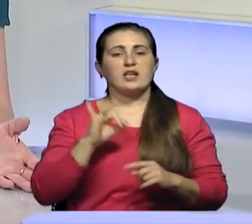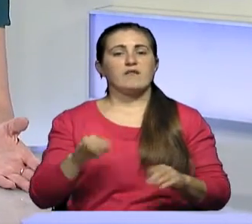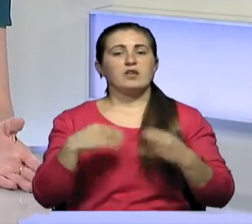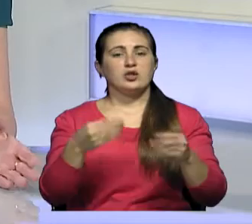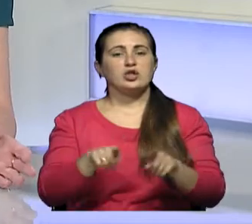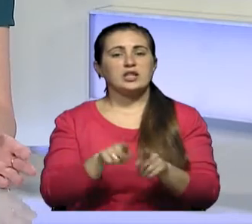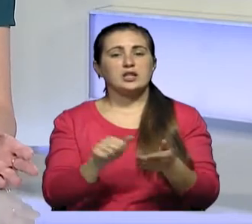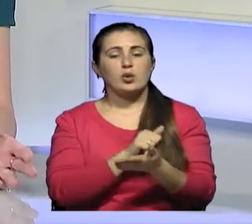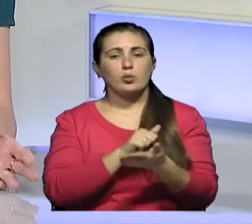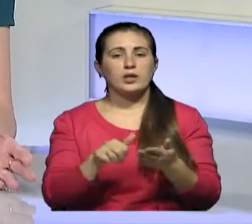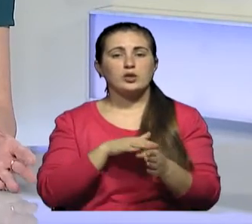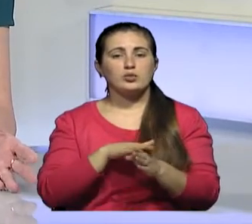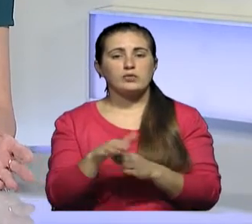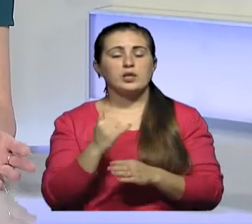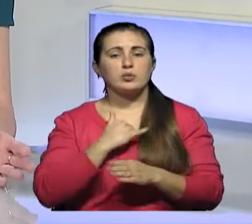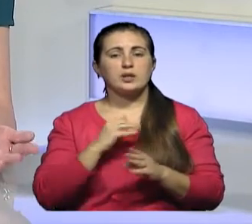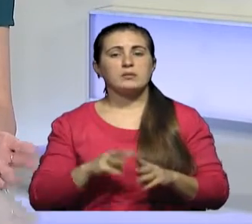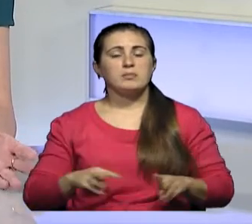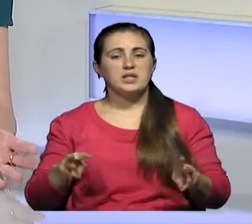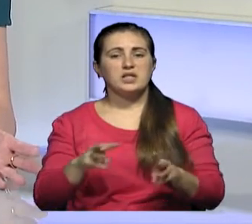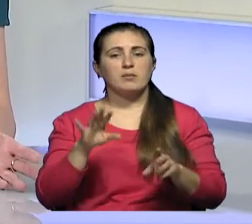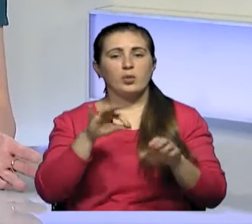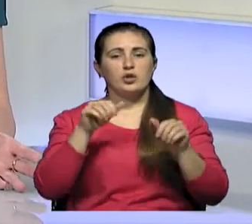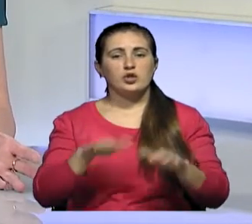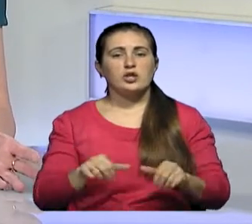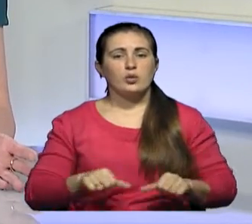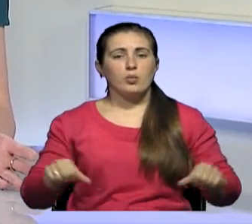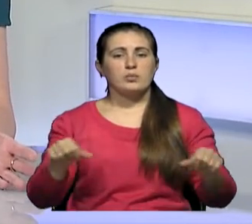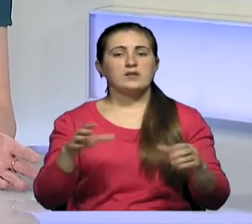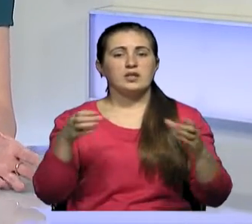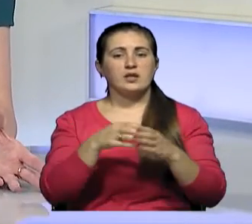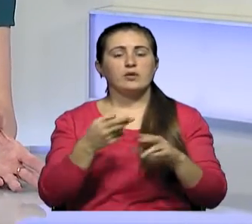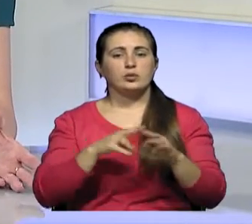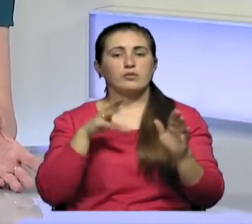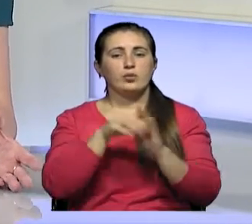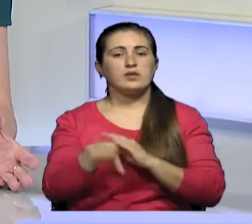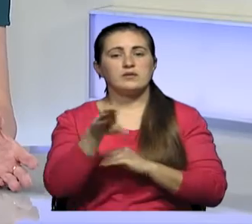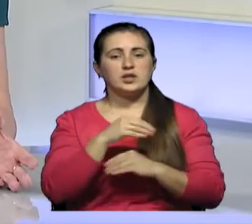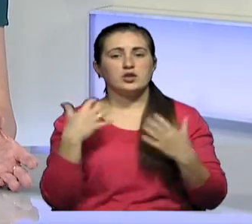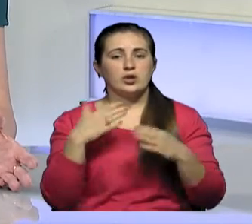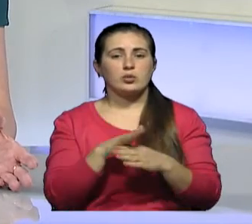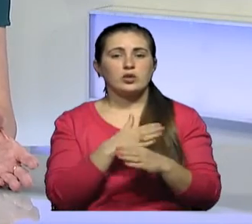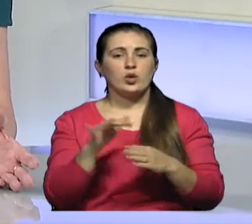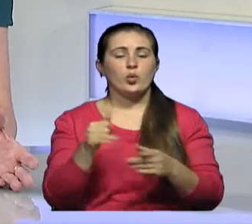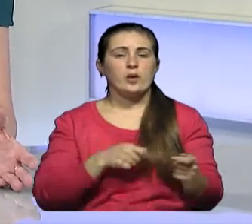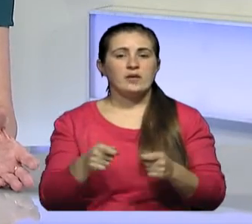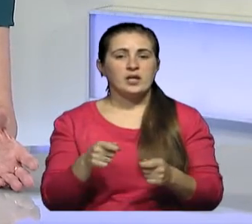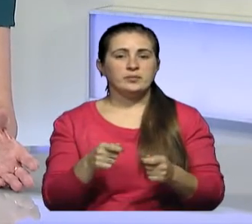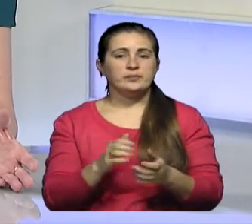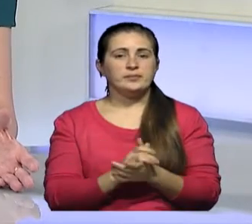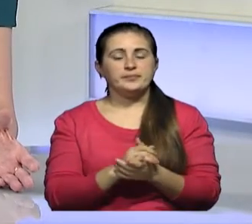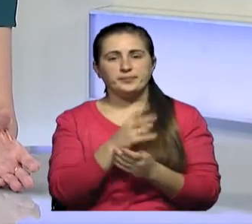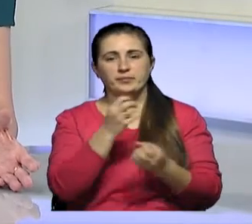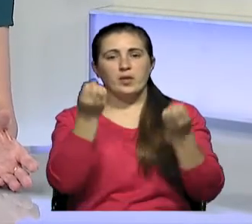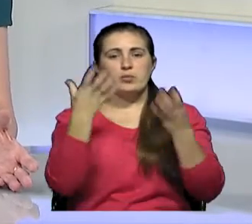таких документов осуществляется у нас министерстве по решению комиссии в состав которой входят все начальники отделов и управлений то есть не просто